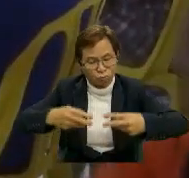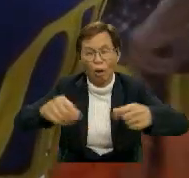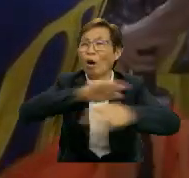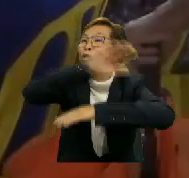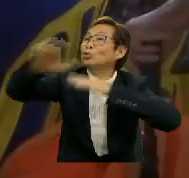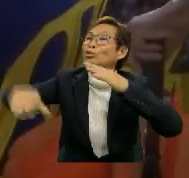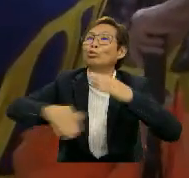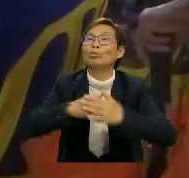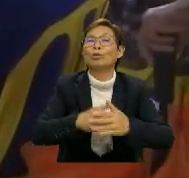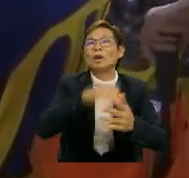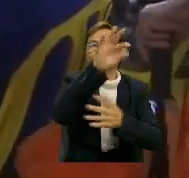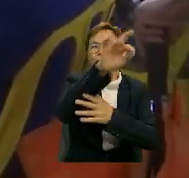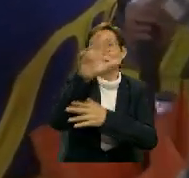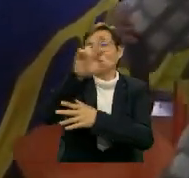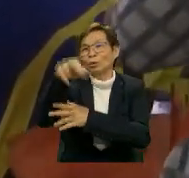secara keseluruhannya seramai